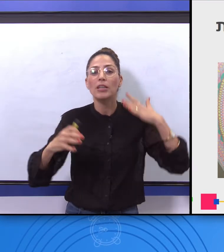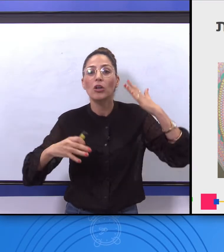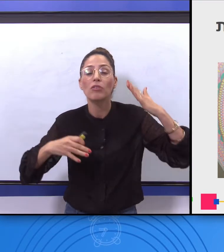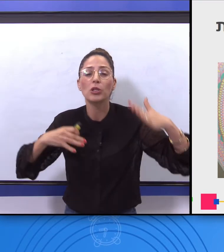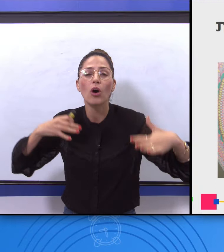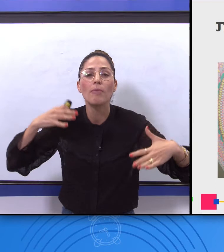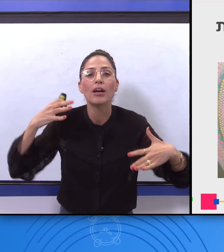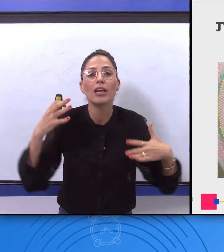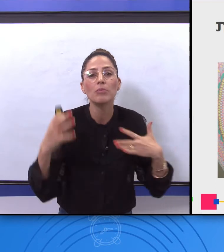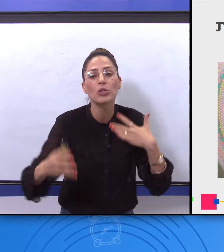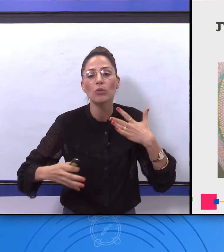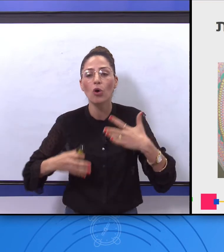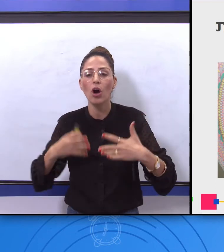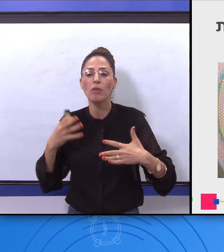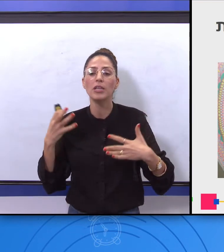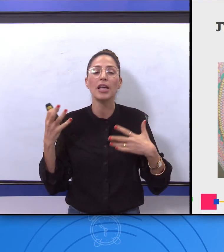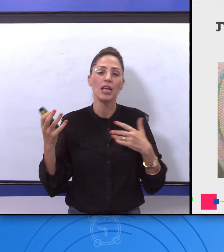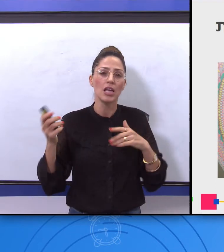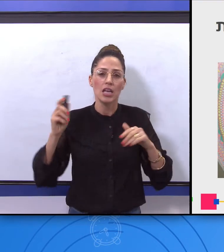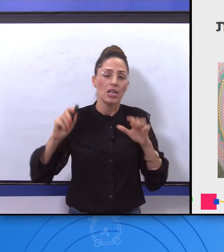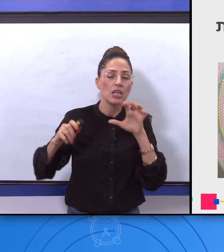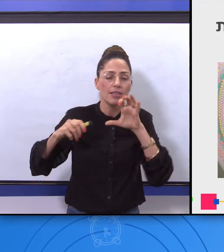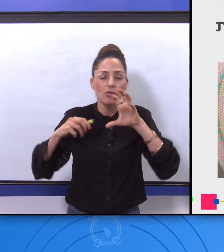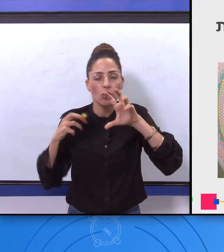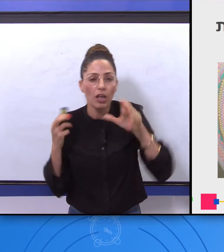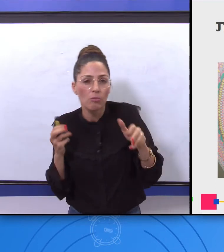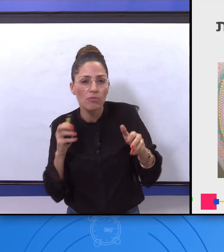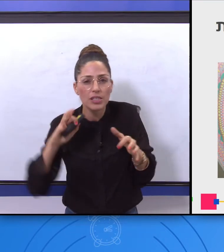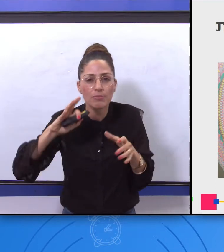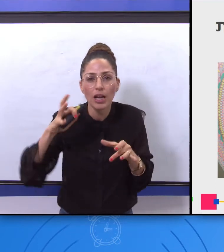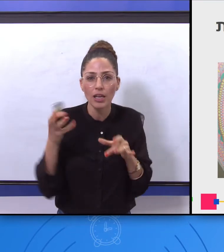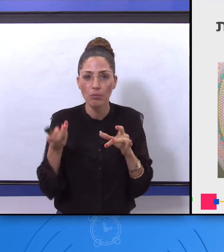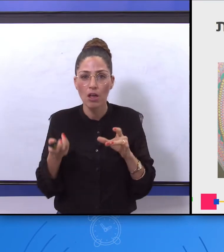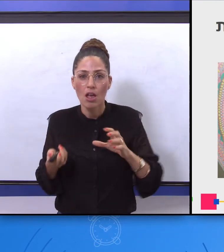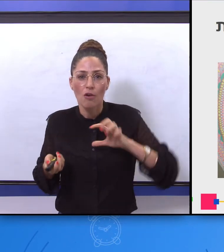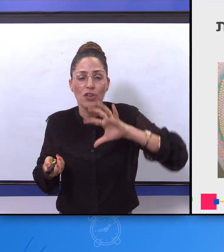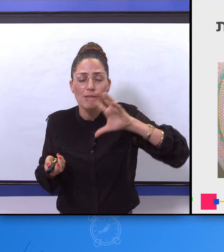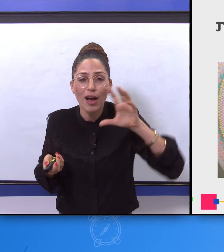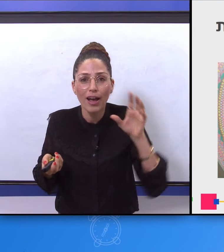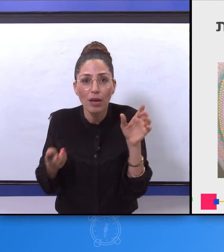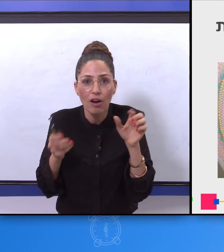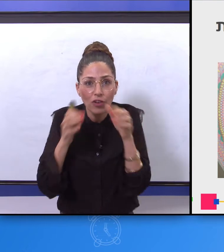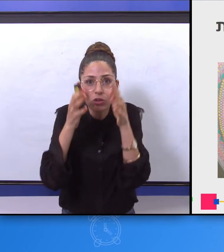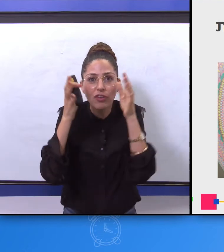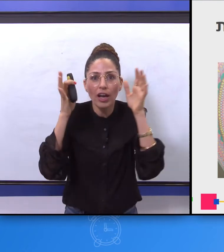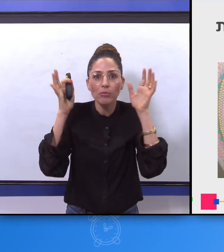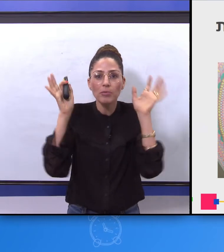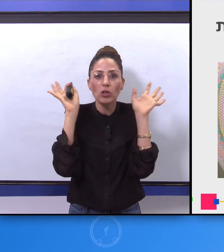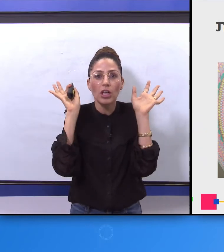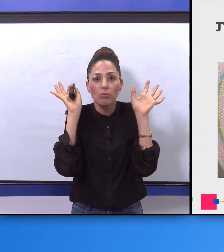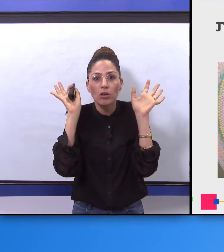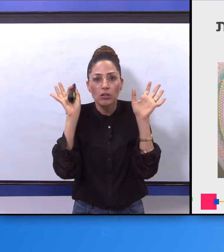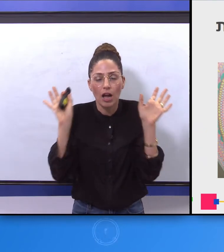בתוך המנדלות ובתוך המעגלים מצורים כל מיני יצורים וסמלים וצמחים ואפילו